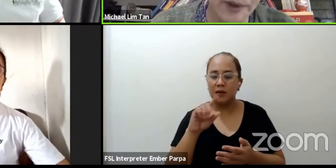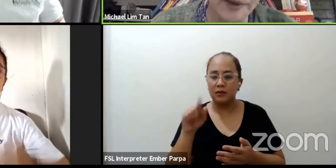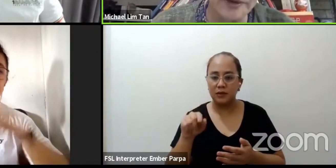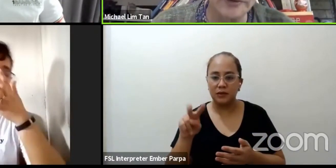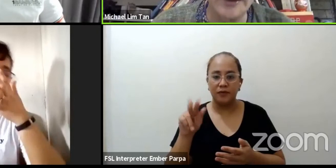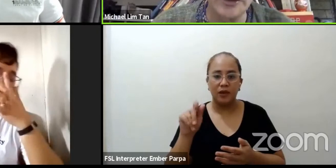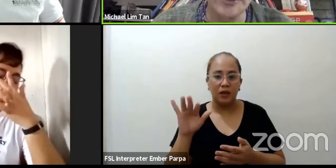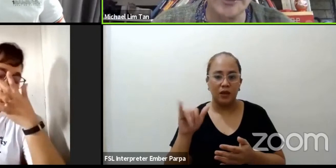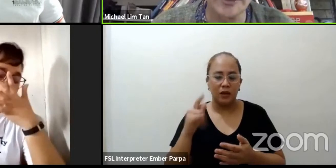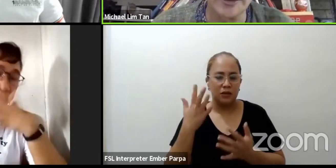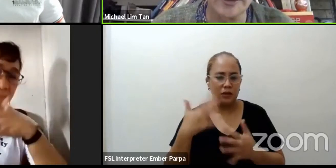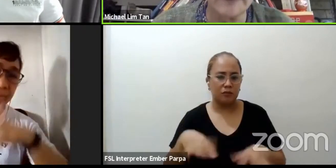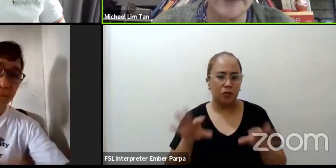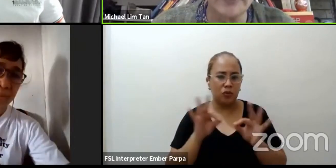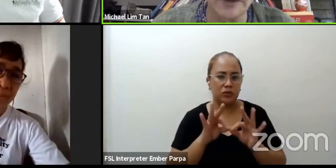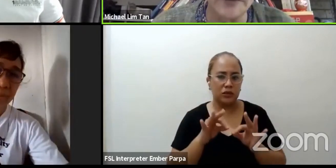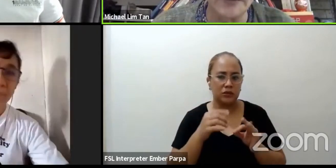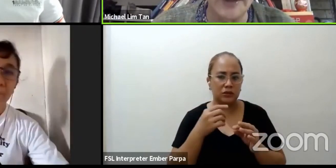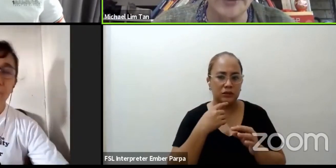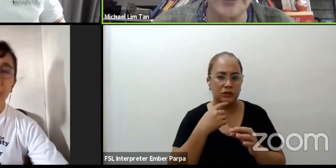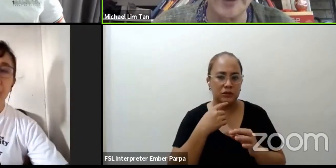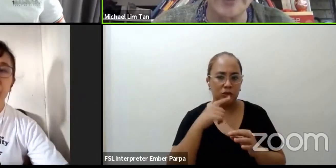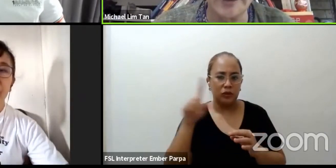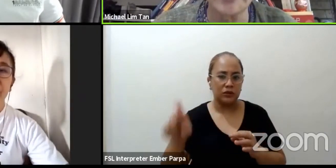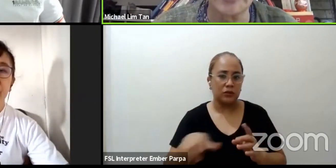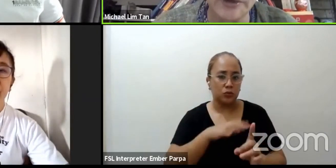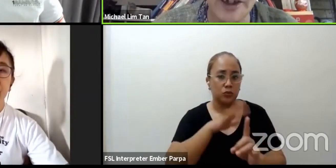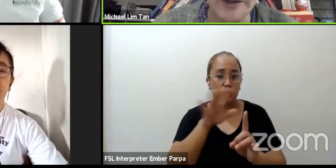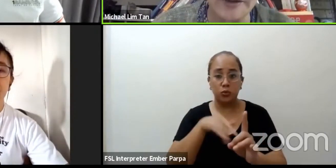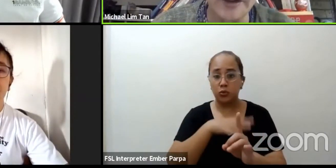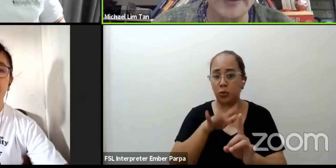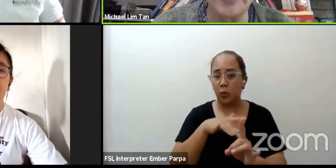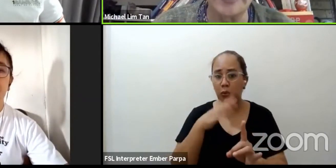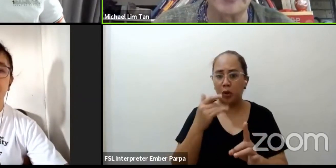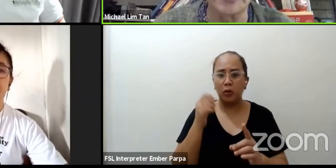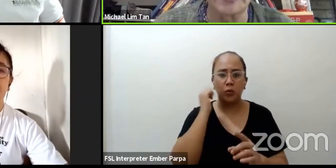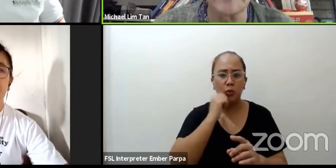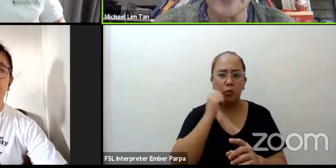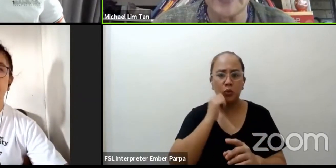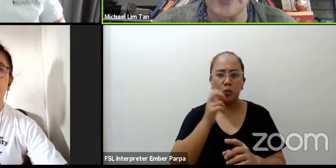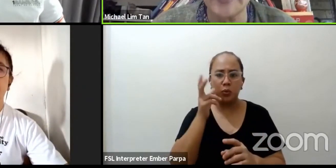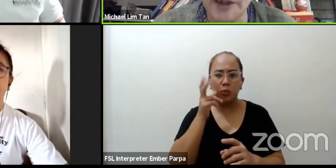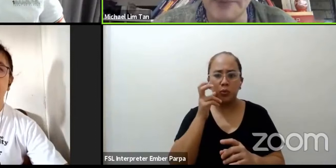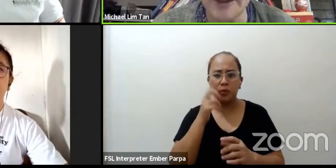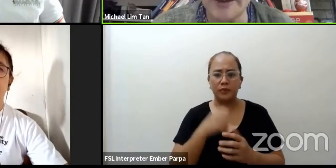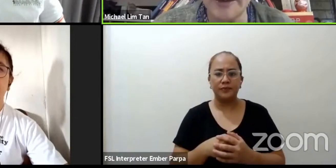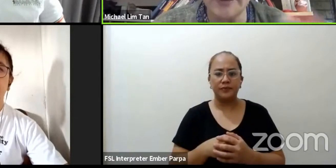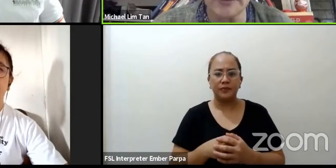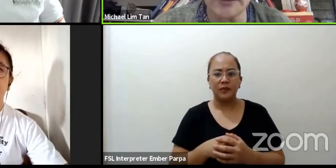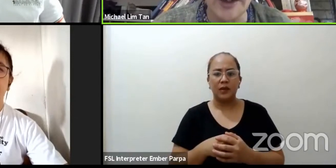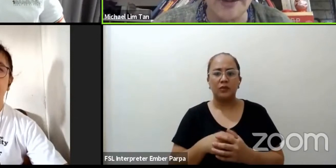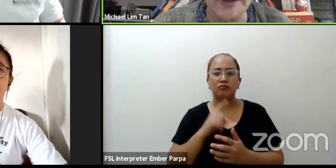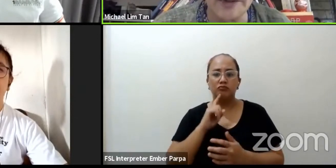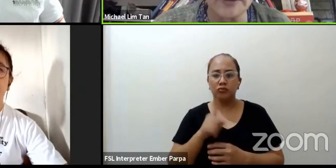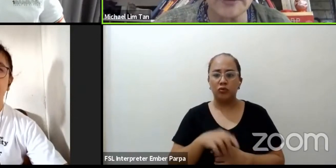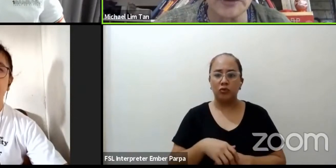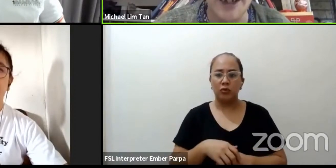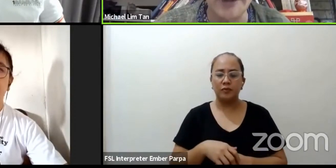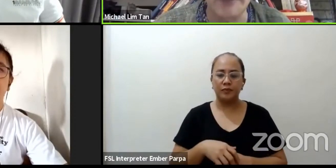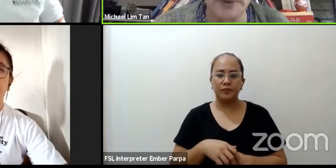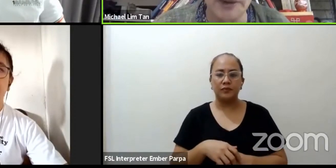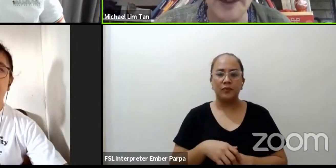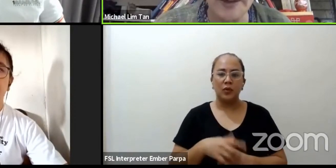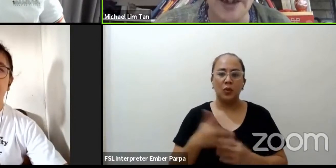think it's important to feature her yung observation nga niya kasi ito lagi ang naririnig ko. No? Typically, kung